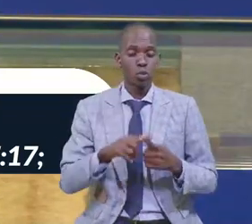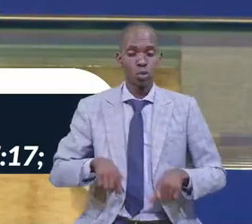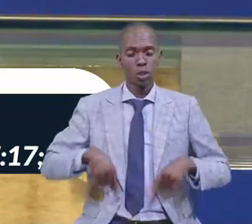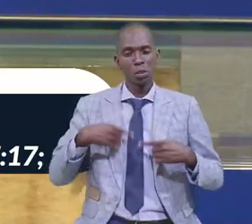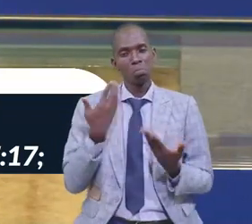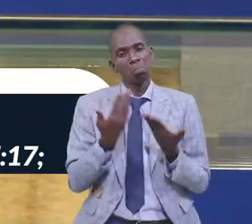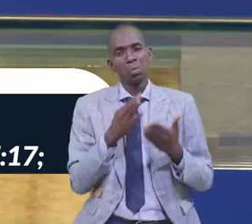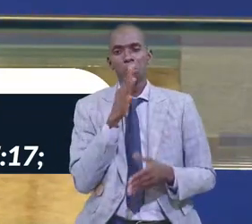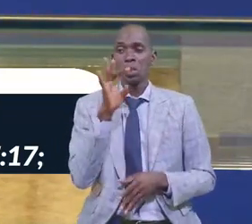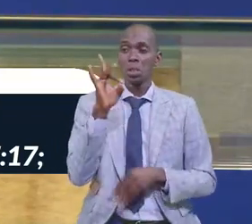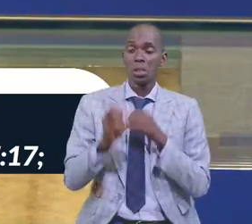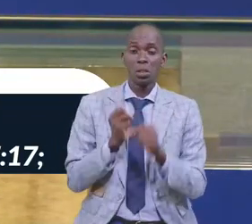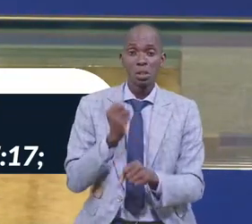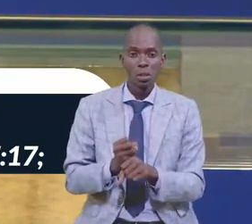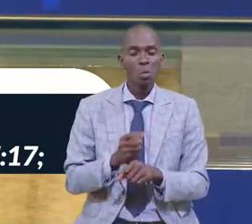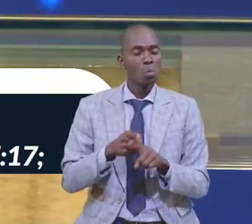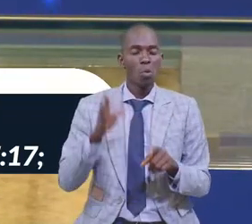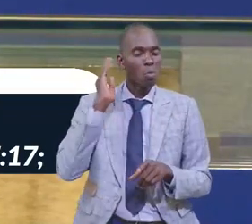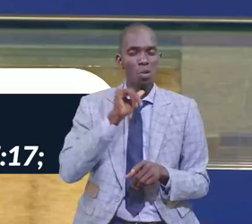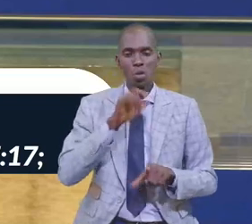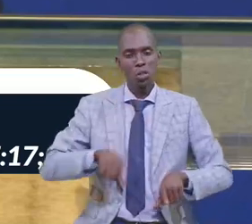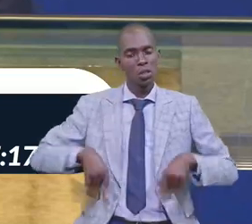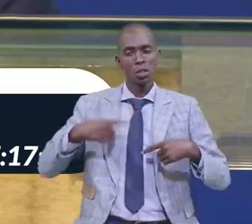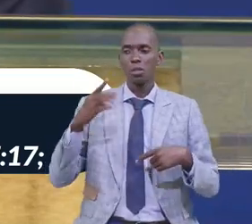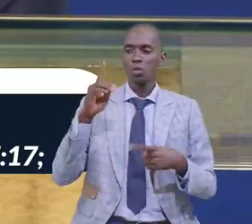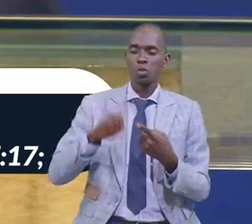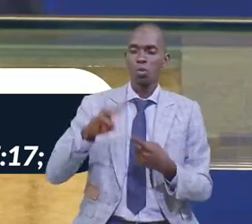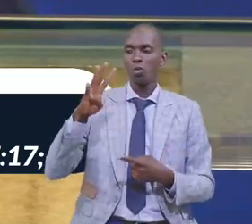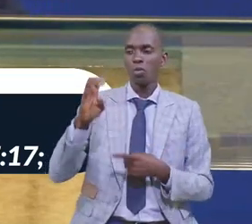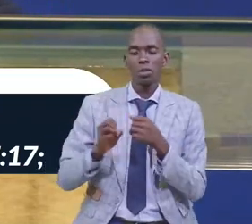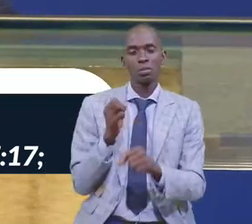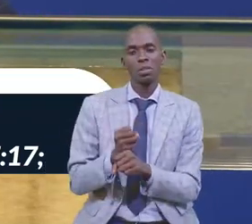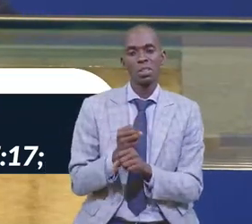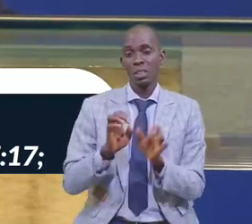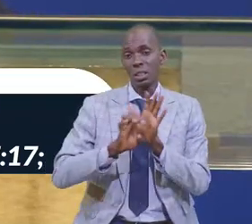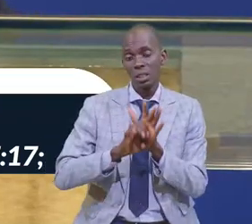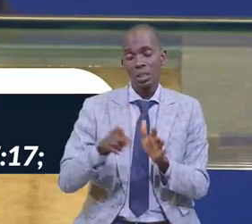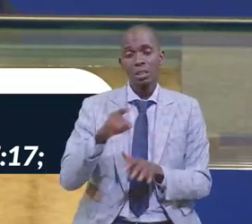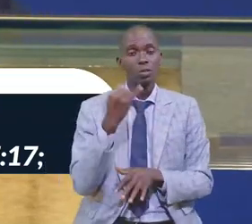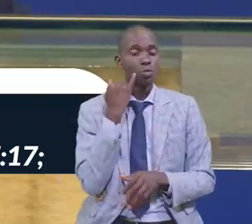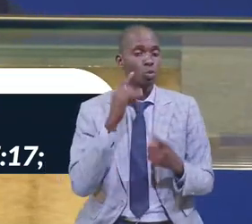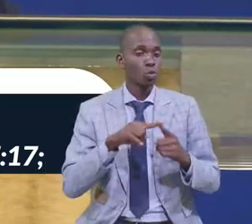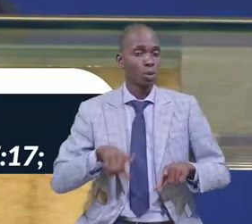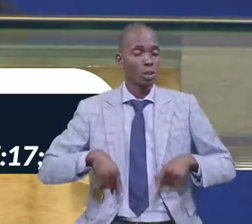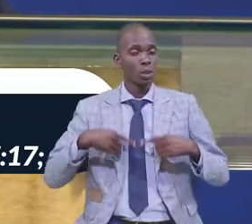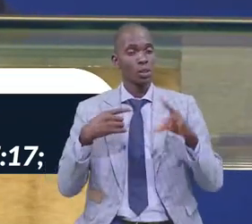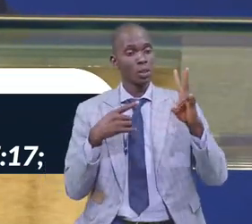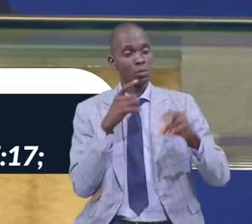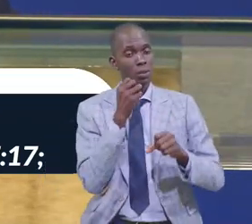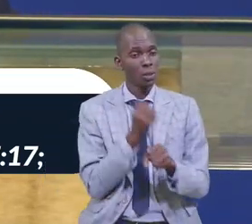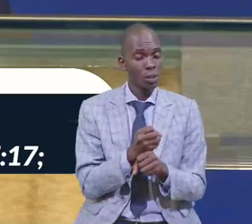S'ils devaient vivre jusqu'à 80 ans, ils ne vont même pas atteindre 40 ans. S'ils devaient vivre jusqu'à 70